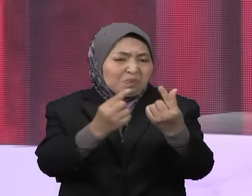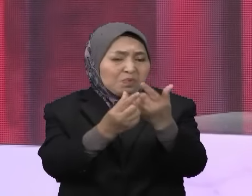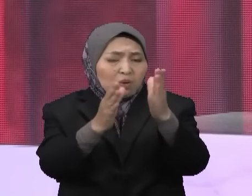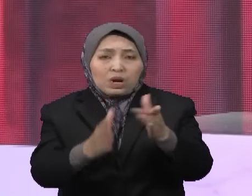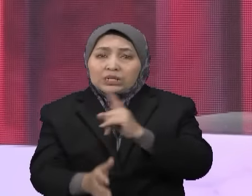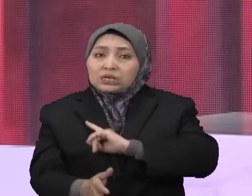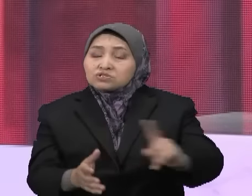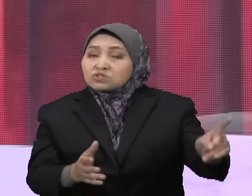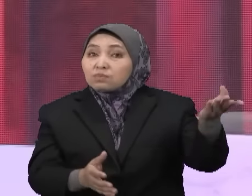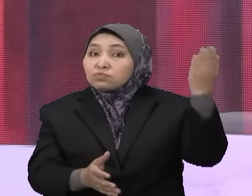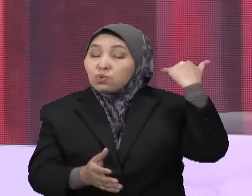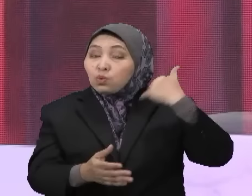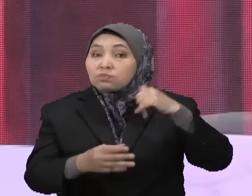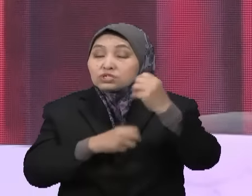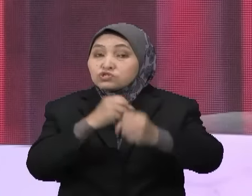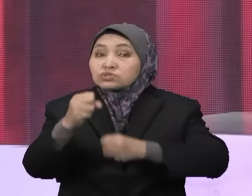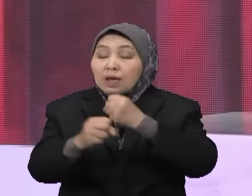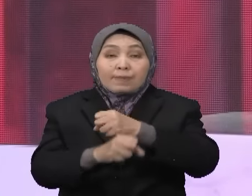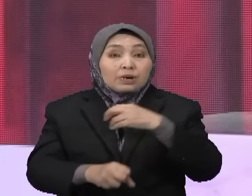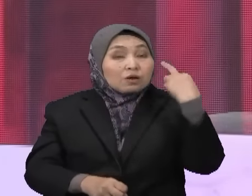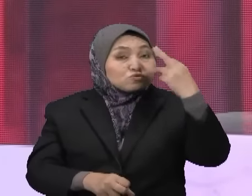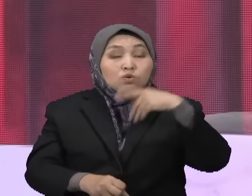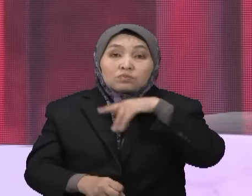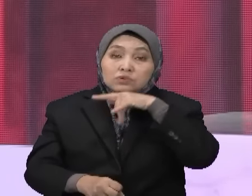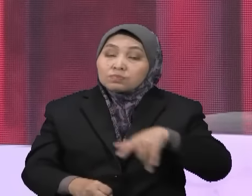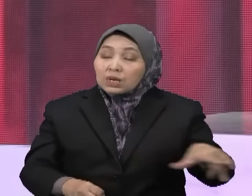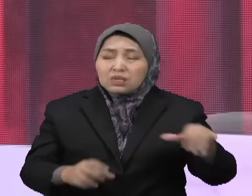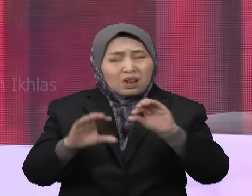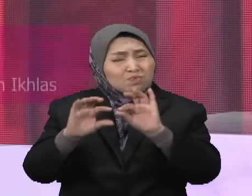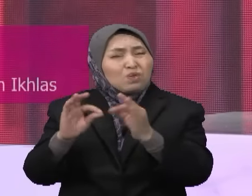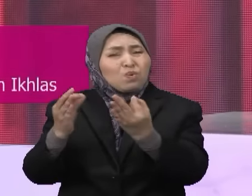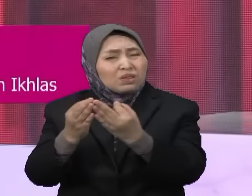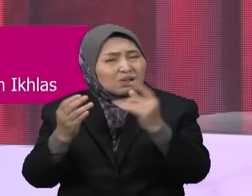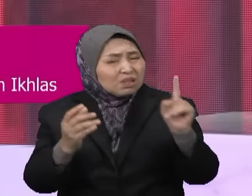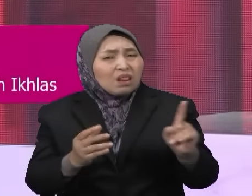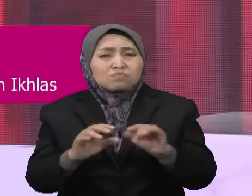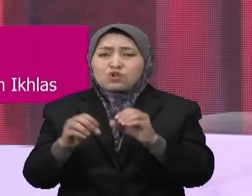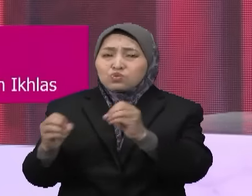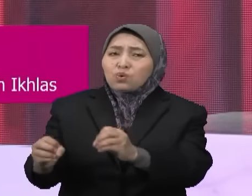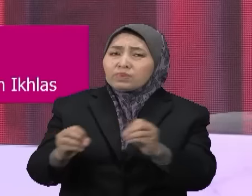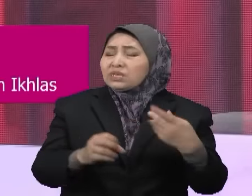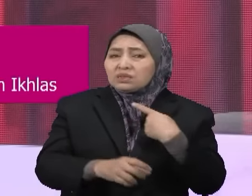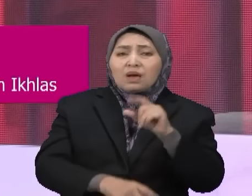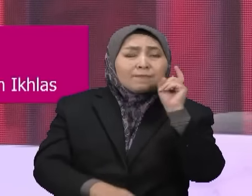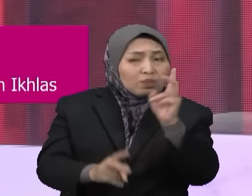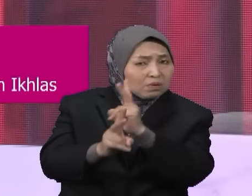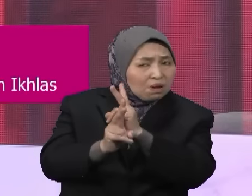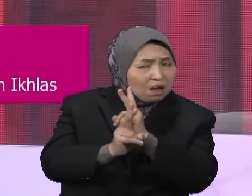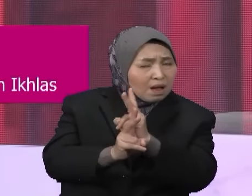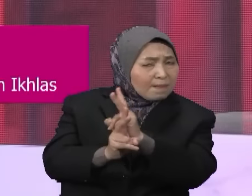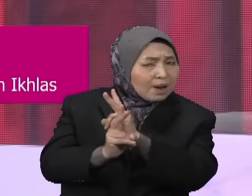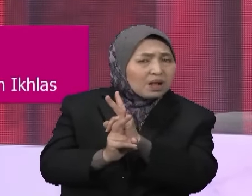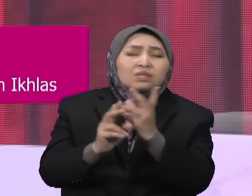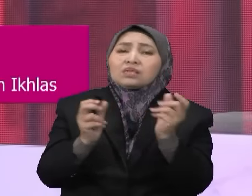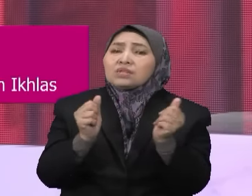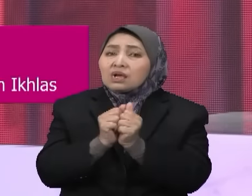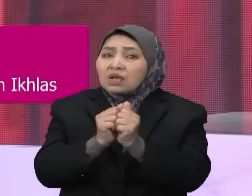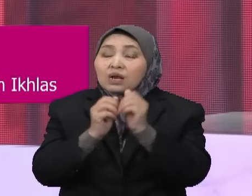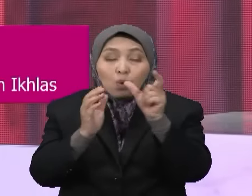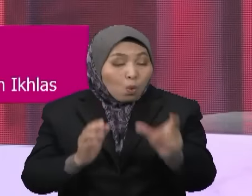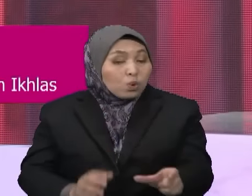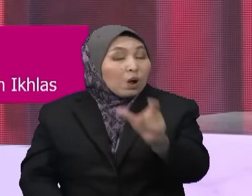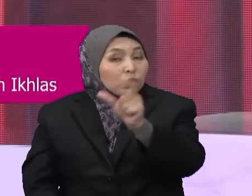SAW, sekaligus pada zaman ini dalam sebuah keluarga, dalam sebuah organisasi, kita perlu berjaga-jaga dengan